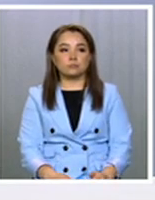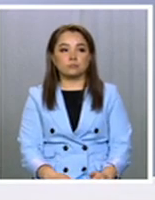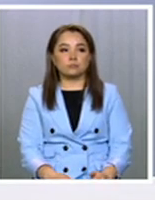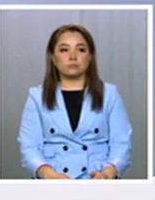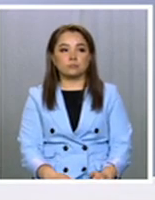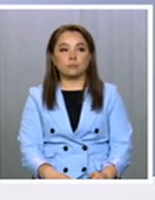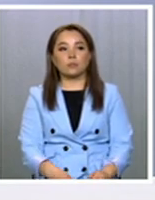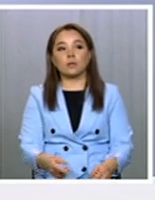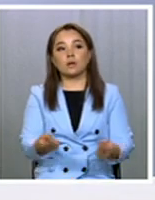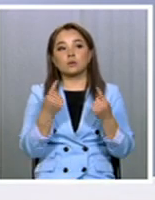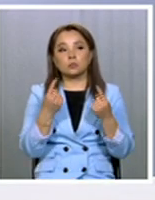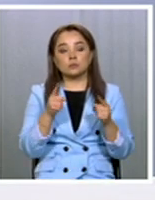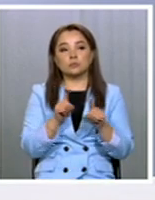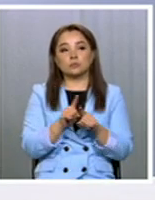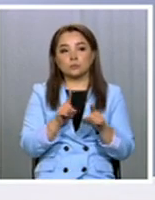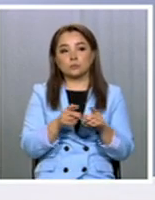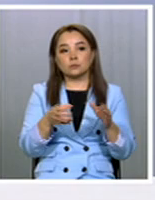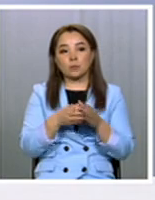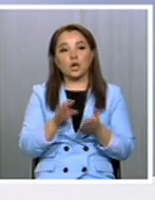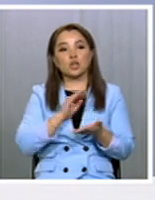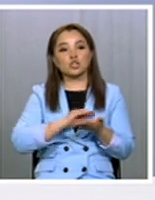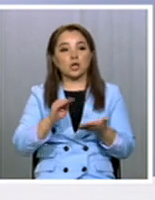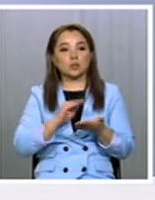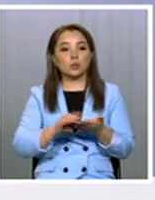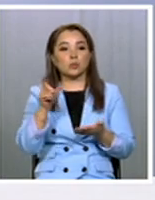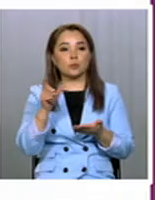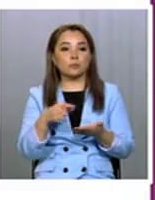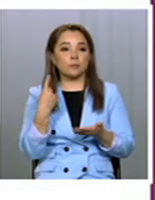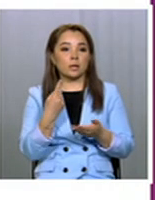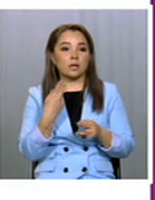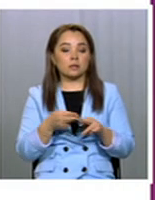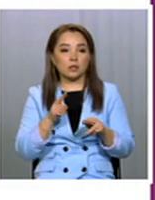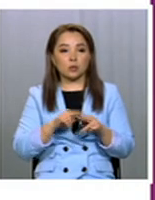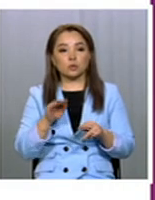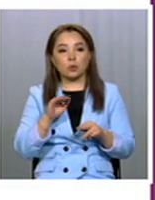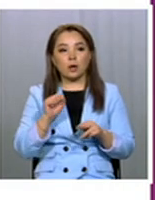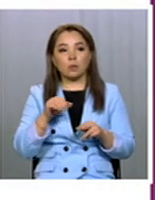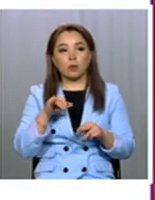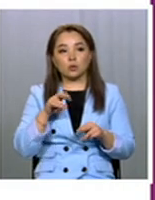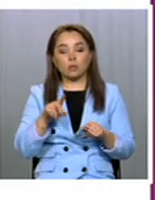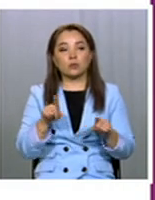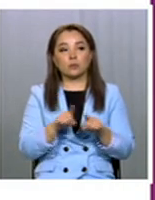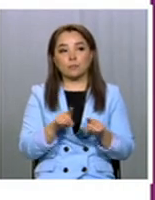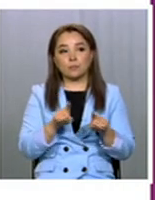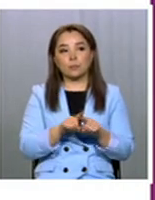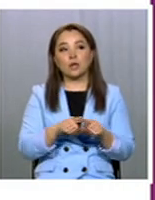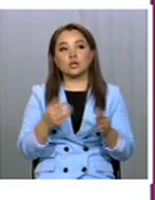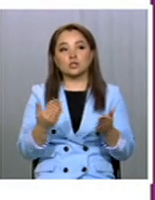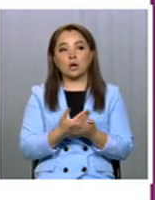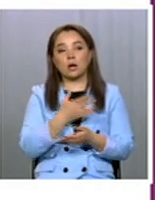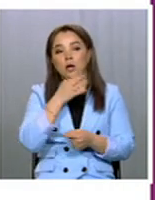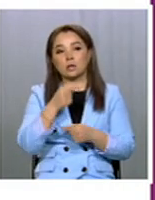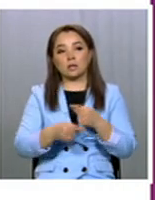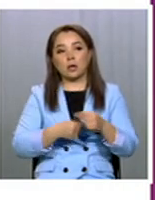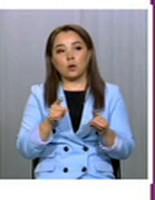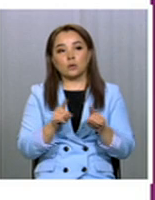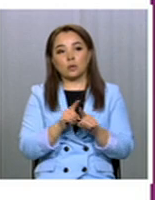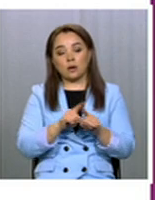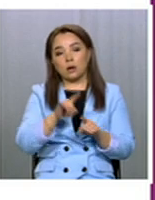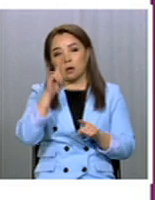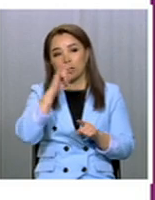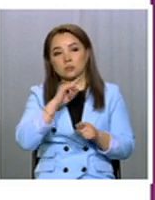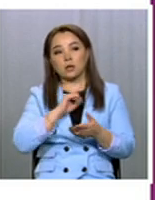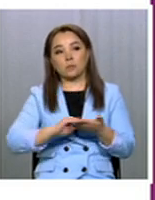Аса көрнекті жазушылардың бірі Жүсіпбек Аймауытов жаңа дәуірдегі қазақ